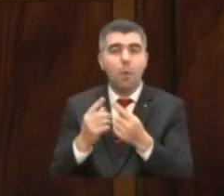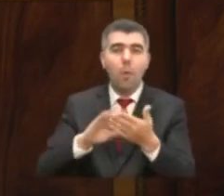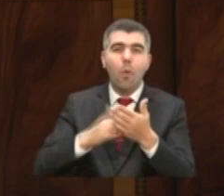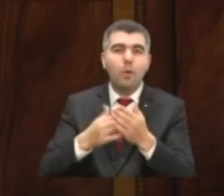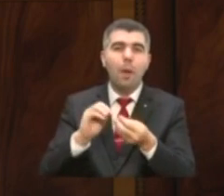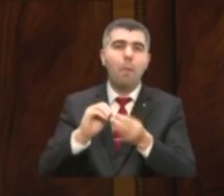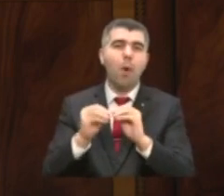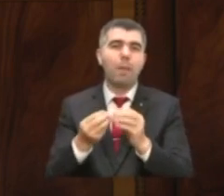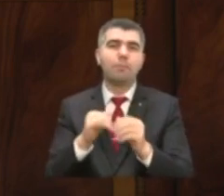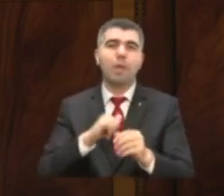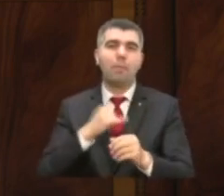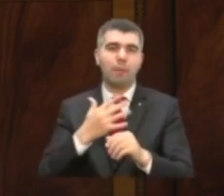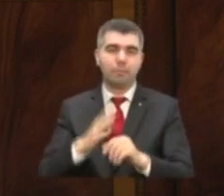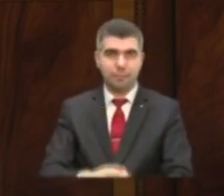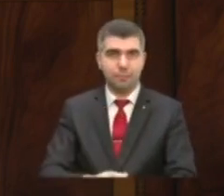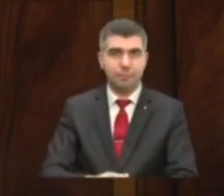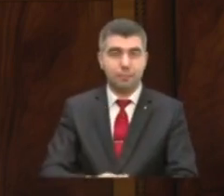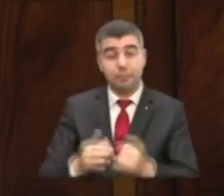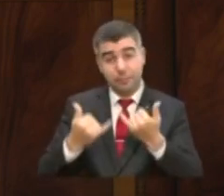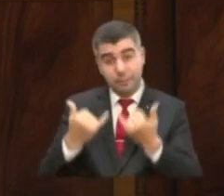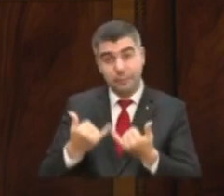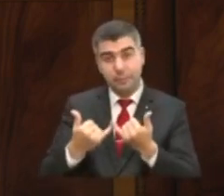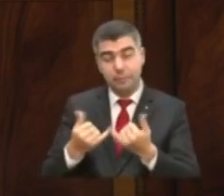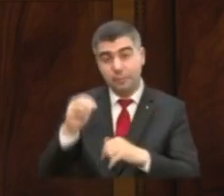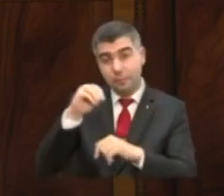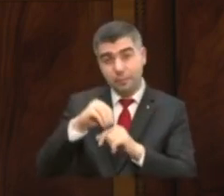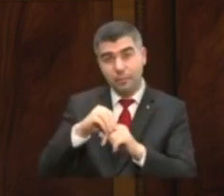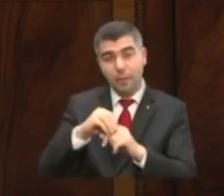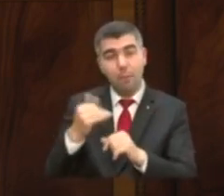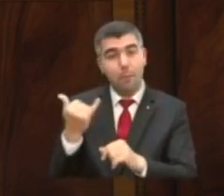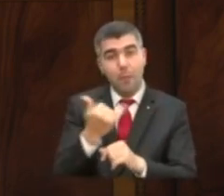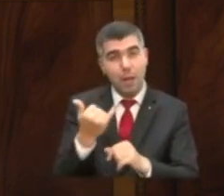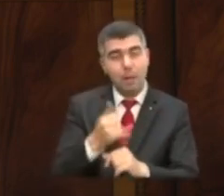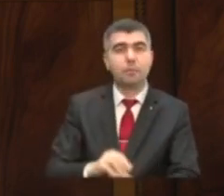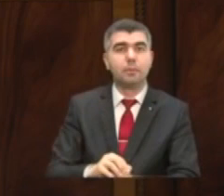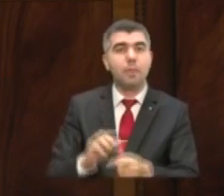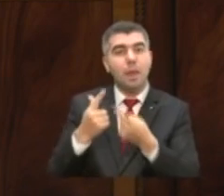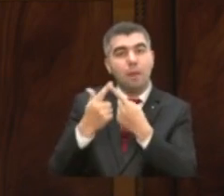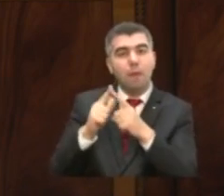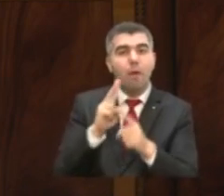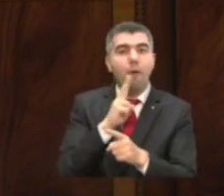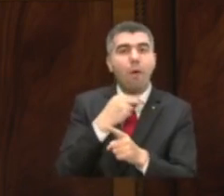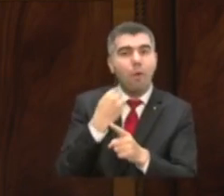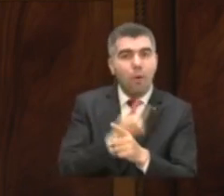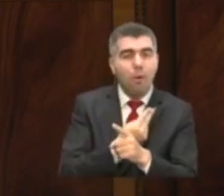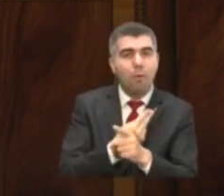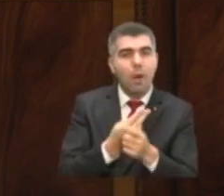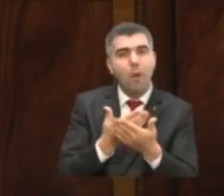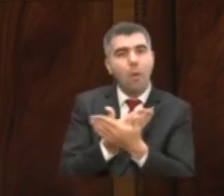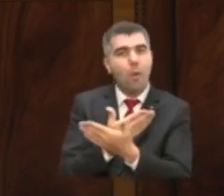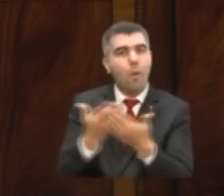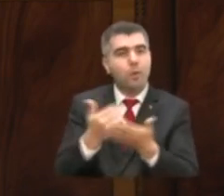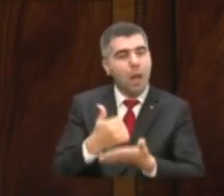رئيس الحكومة، هذه فرصة أيضاً لنؤكد على أنه يجب على الحكومة أن تضمن